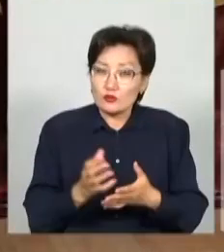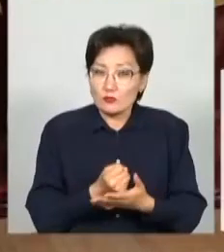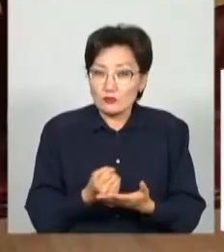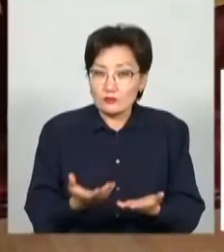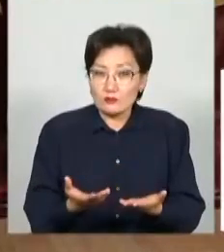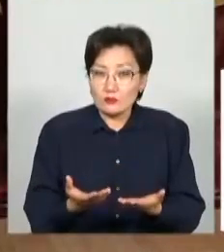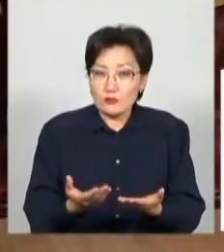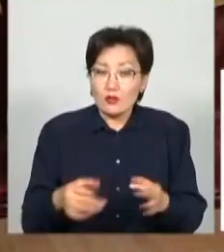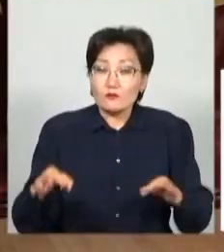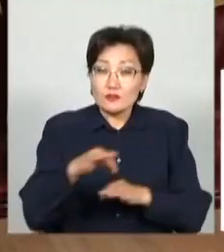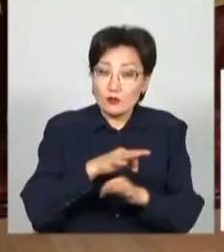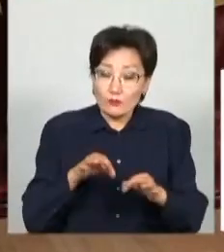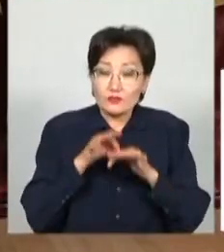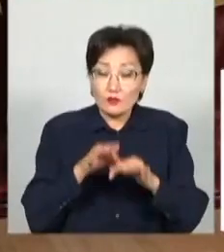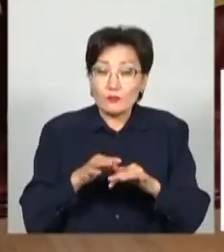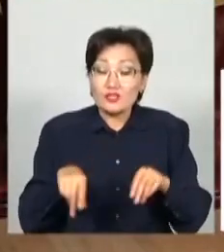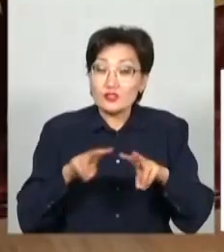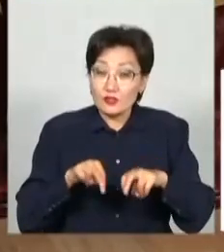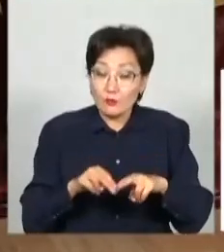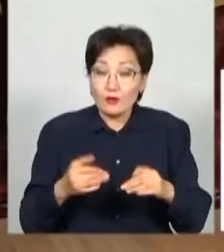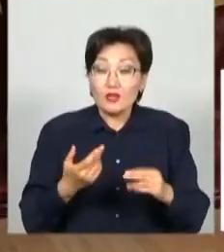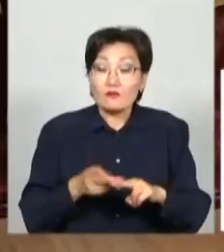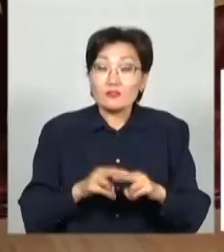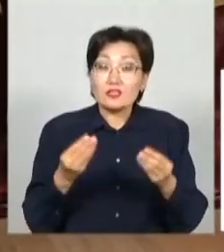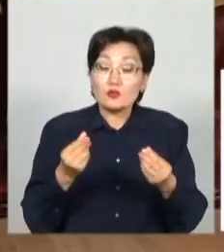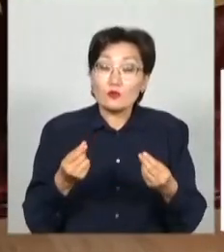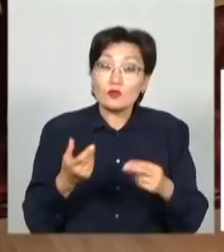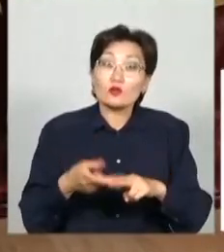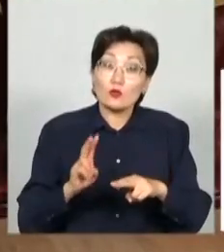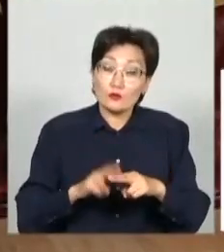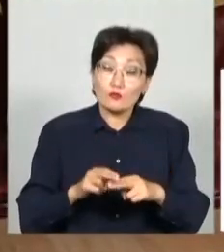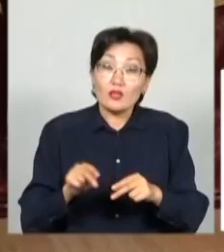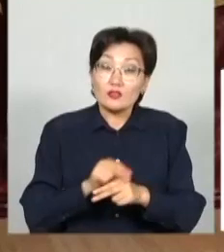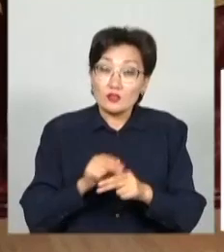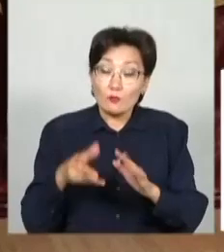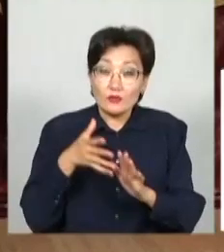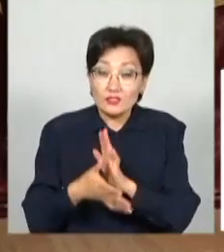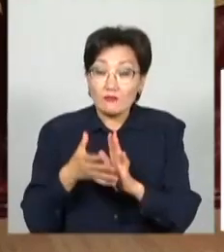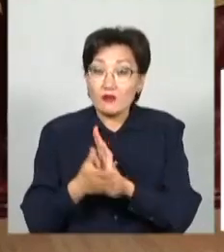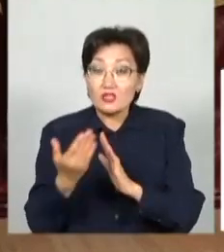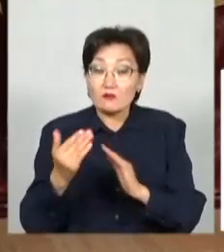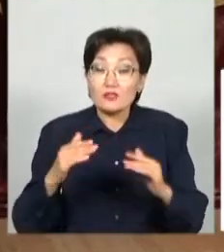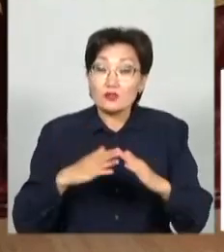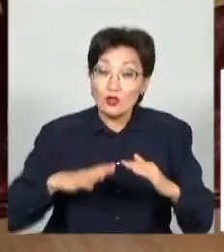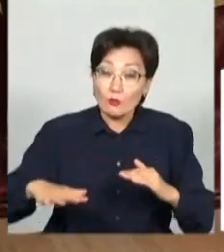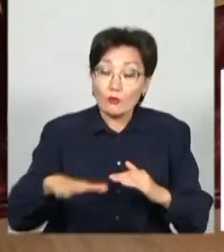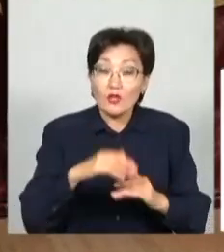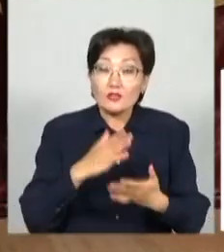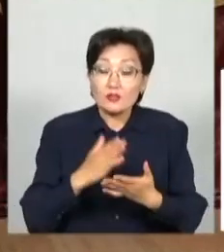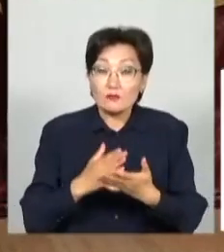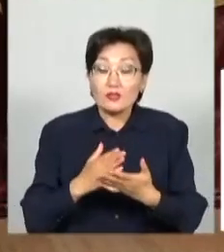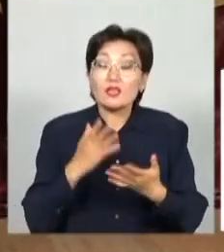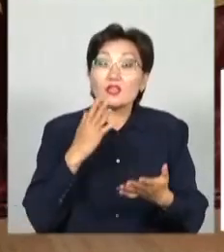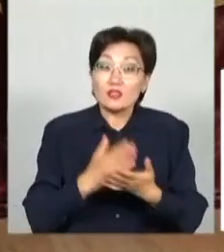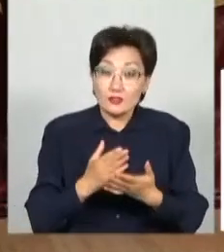уже измерили. Они прошли экспертизу. Данные средства, которые на ремонт пойдут на ремонт вашего двора, они находятся на счету